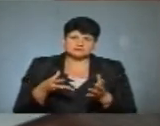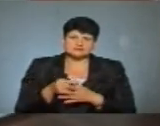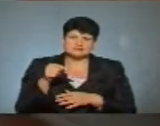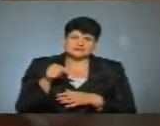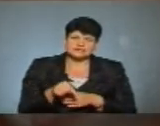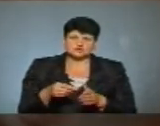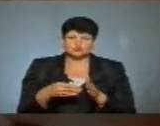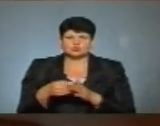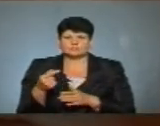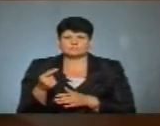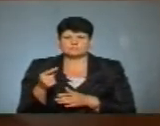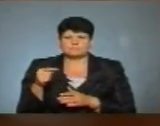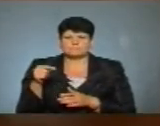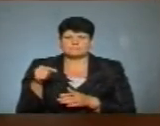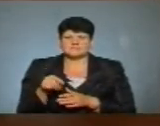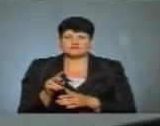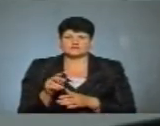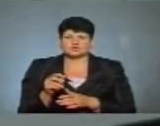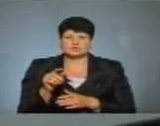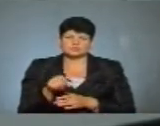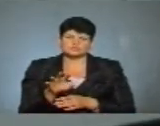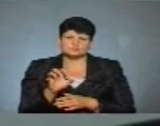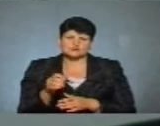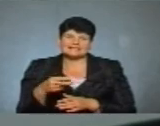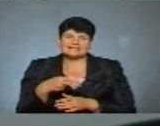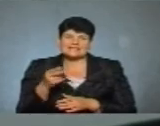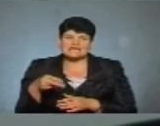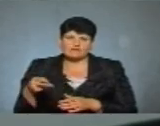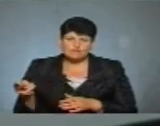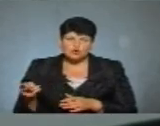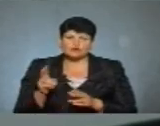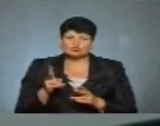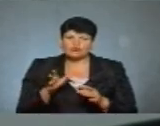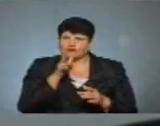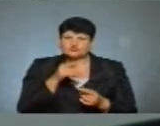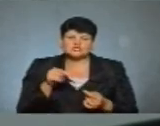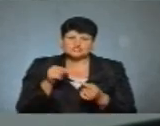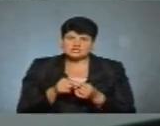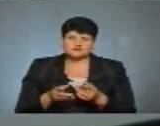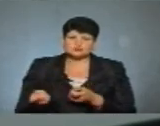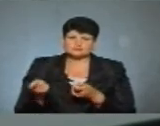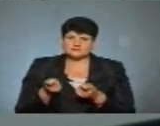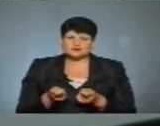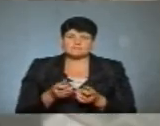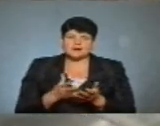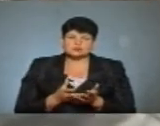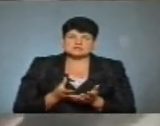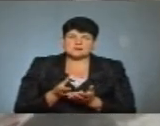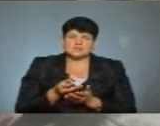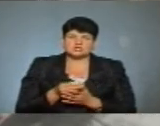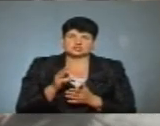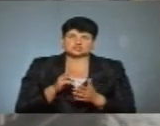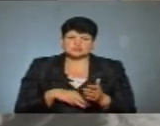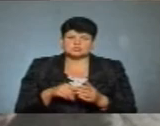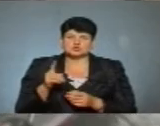до 1500 євро. З 24 травня ті, хто вчасно нерозмитним ввезене авто, мали би сплатити